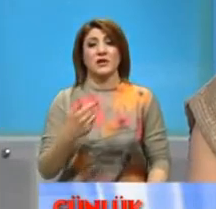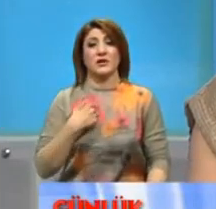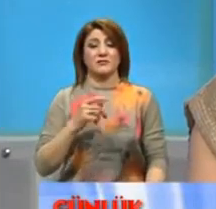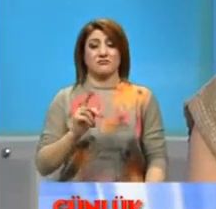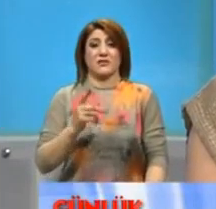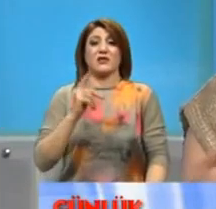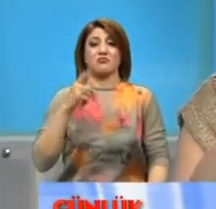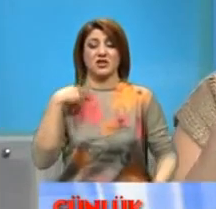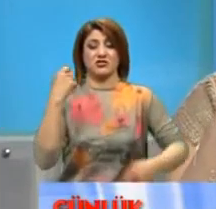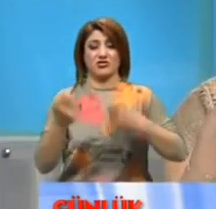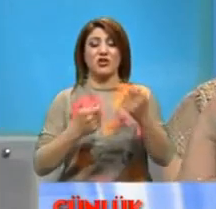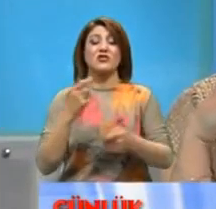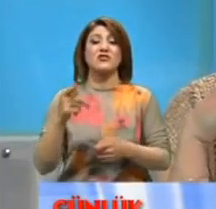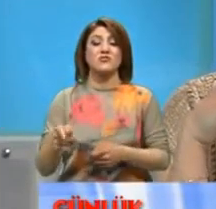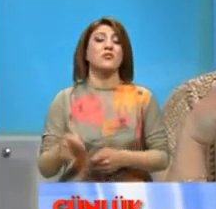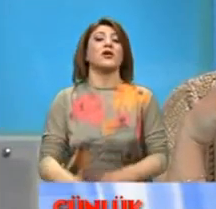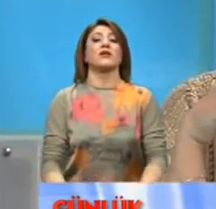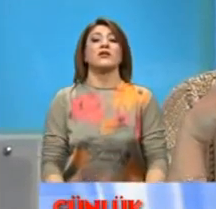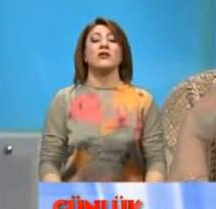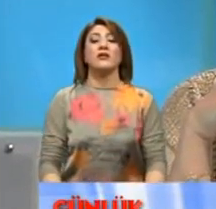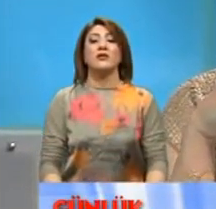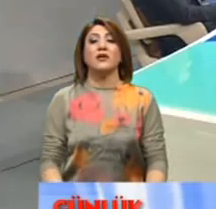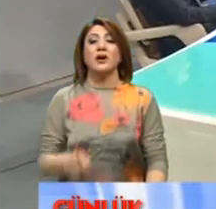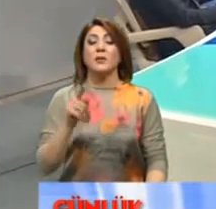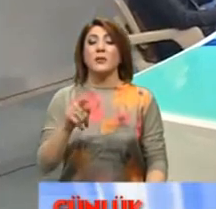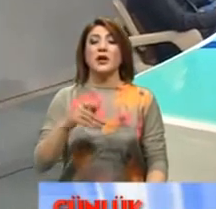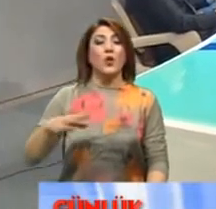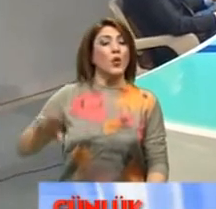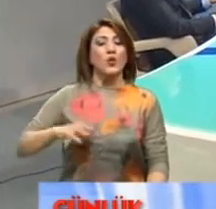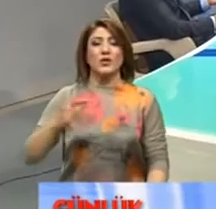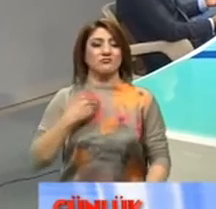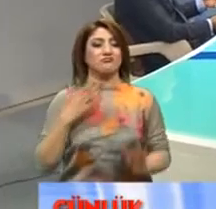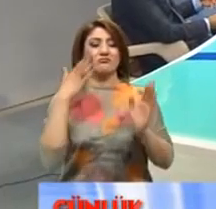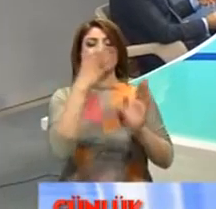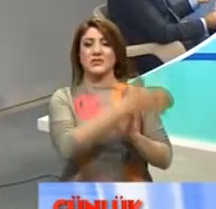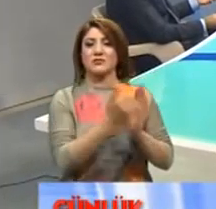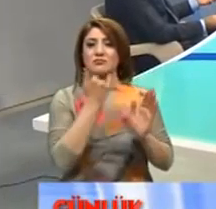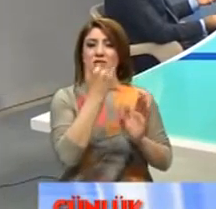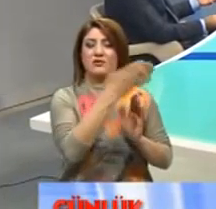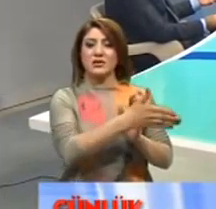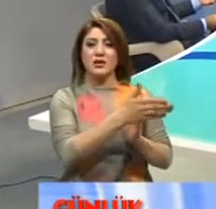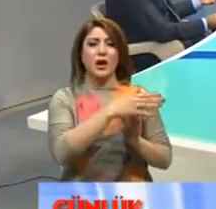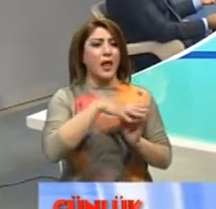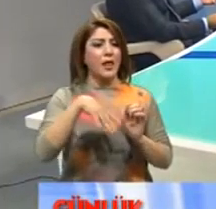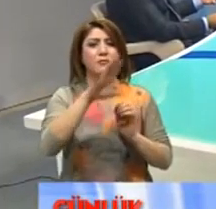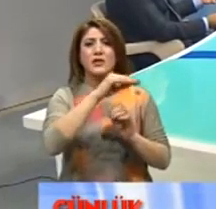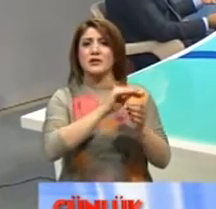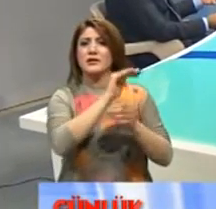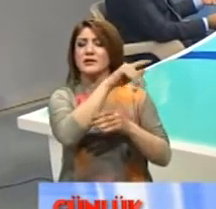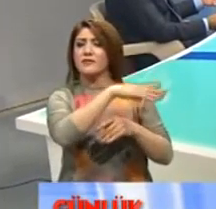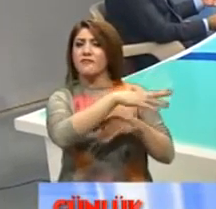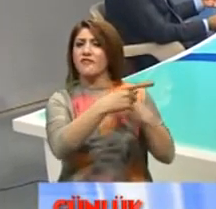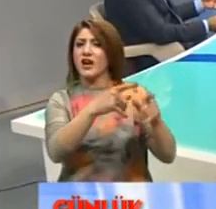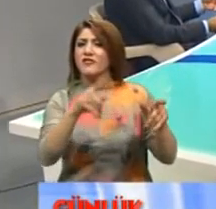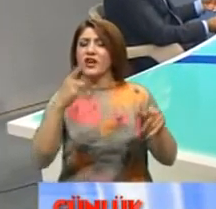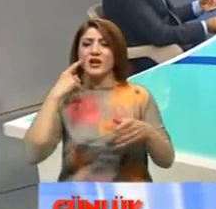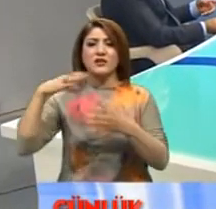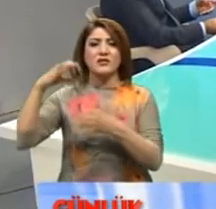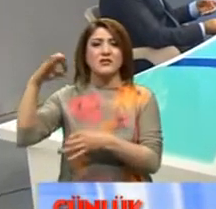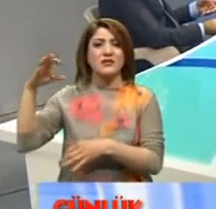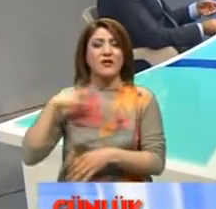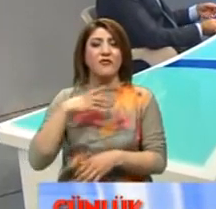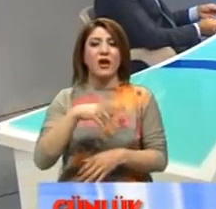mesela bir çalışma şurada, konusu. Şurada mesela bir okulun tesadüfen ziyaret ettiğimiz okulda herkes çok farklı ürünler geliştirmişler. İnanılmaz boyutta. Ama